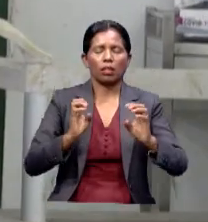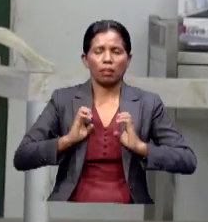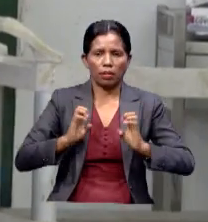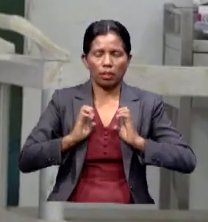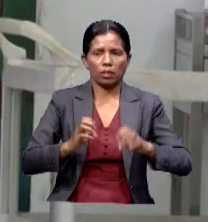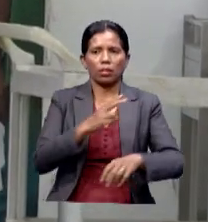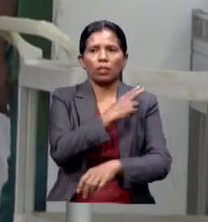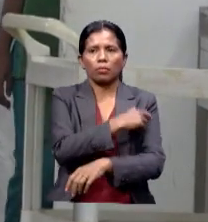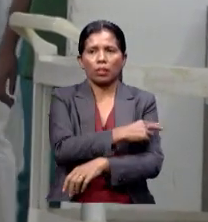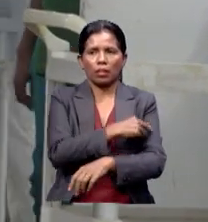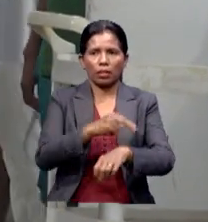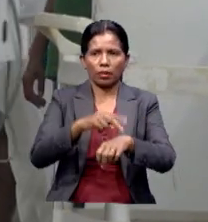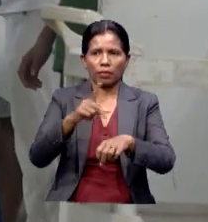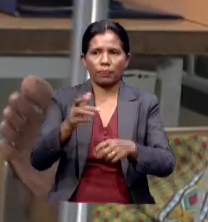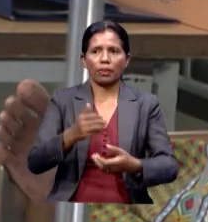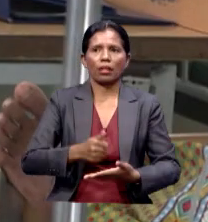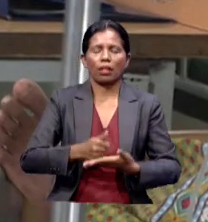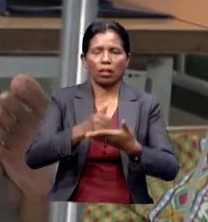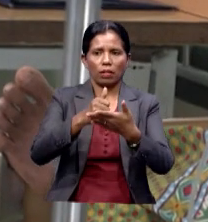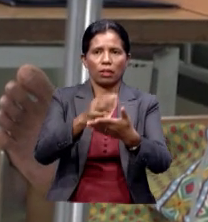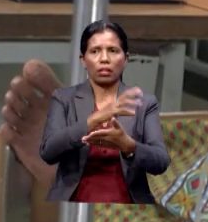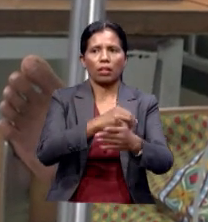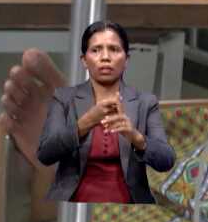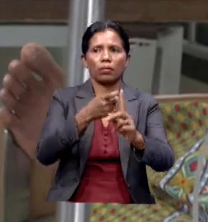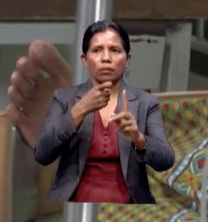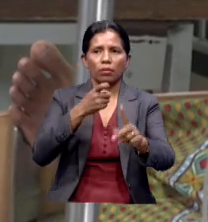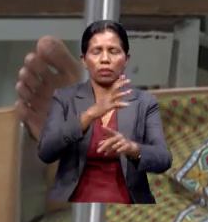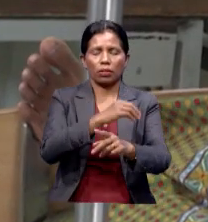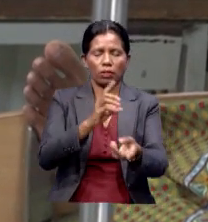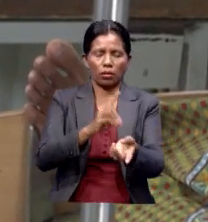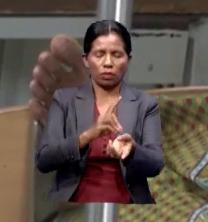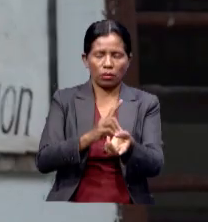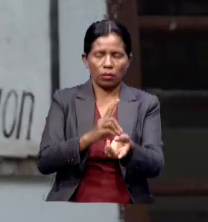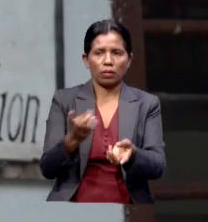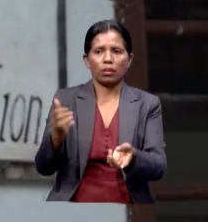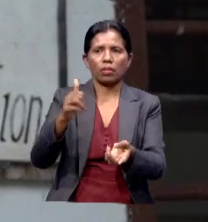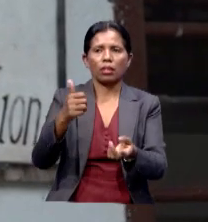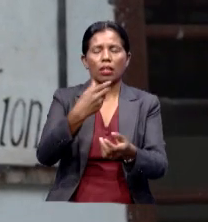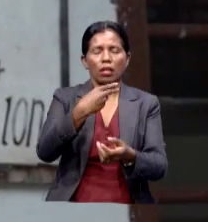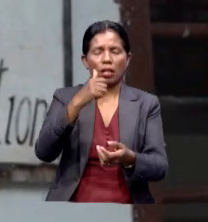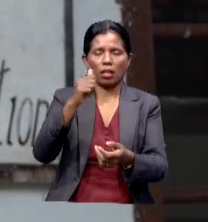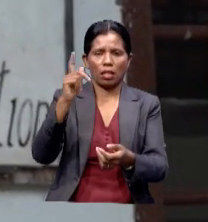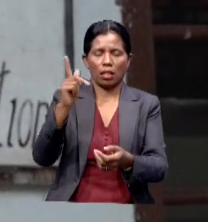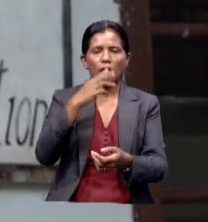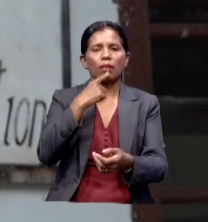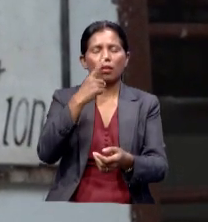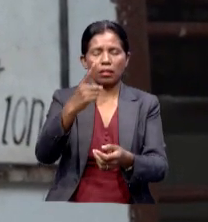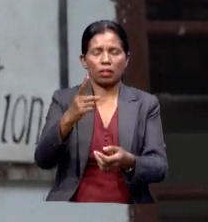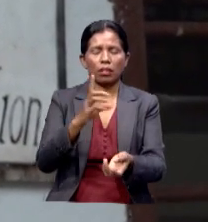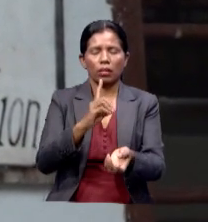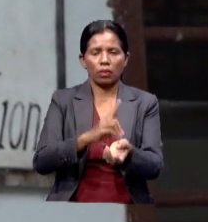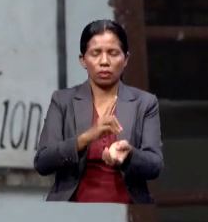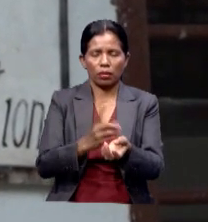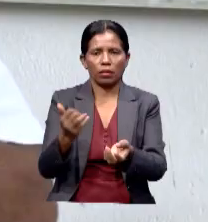nacional relaciona o atendimento la profissional russo pessoal saúde sira associação ha considera pessoal saúde sira